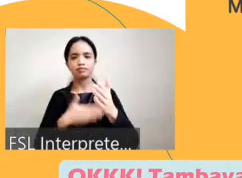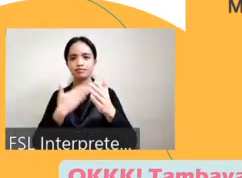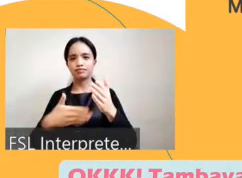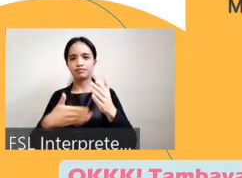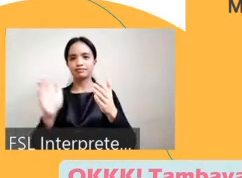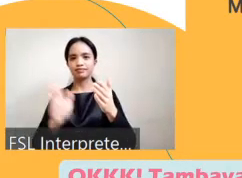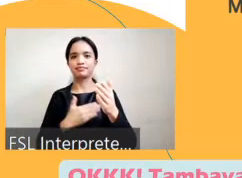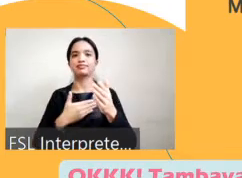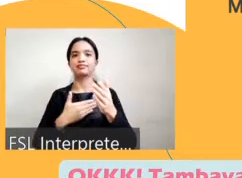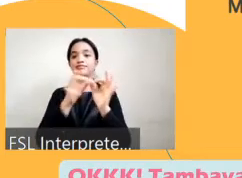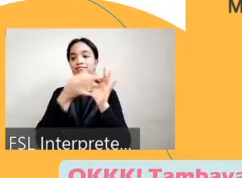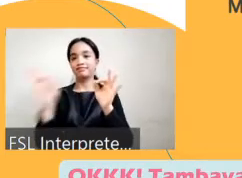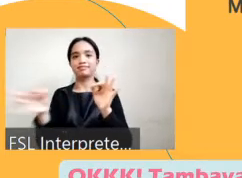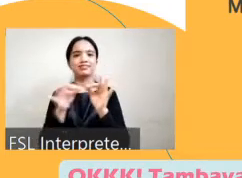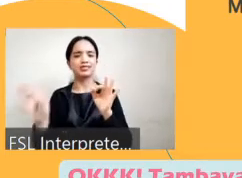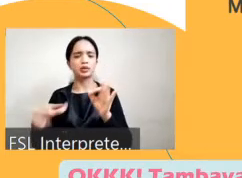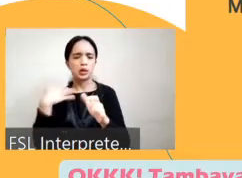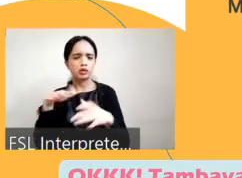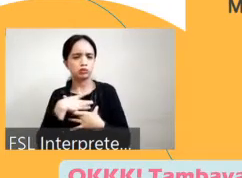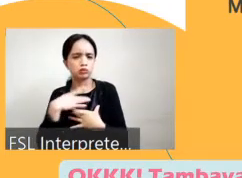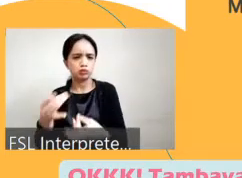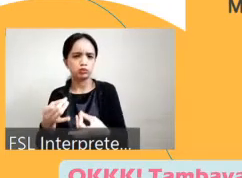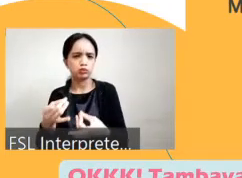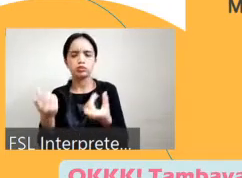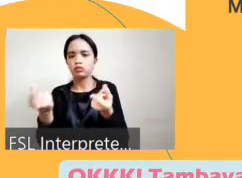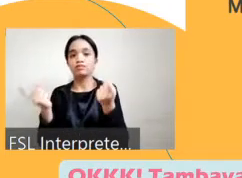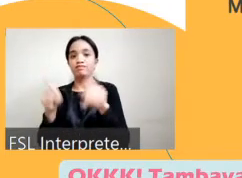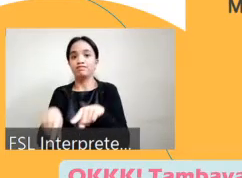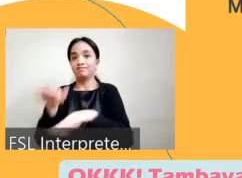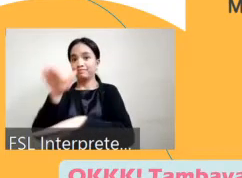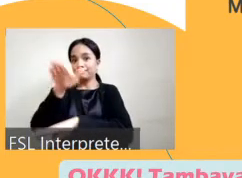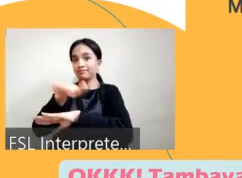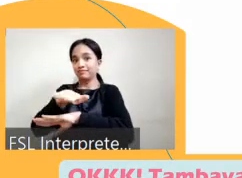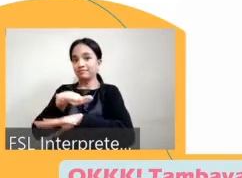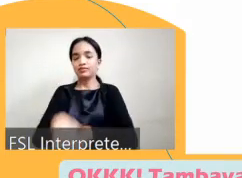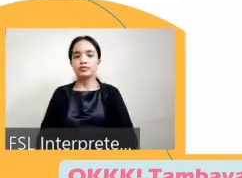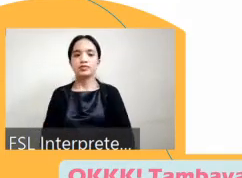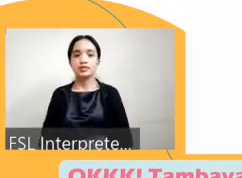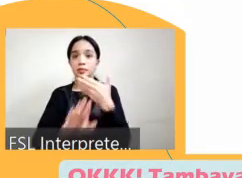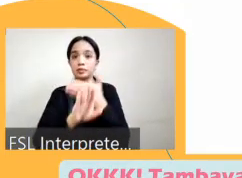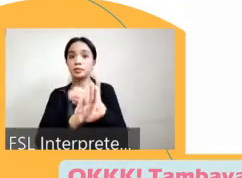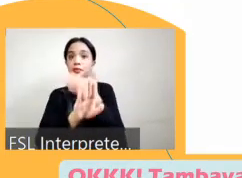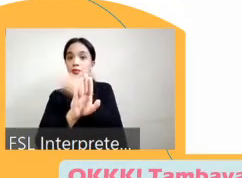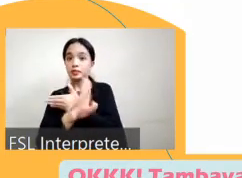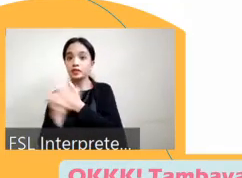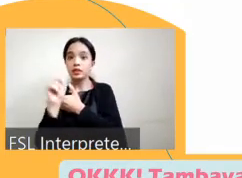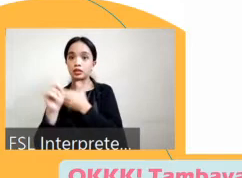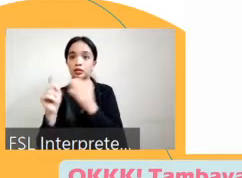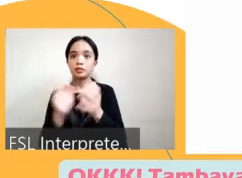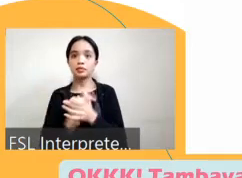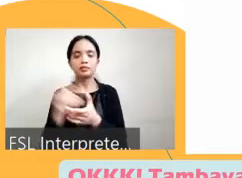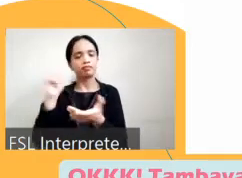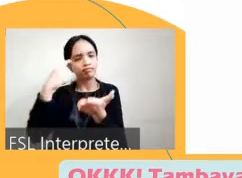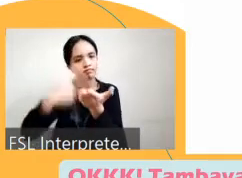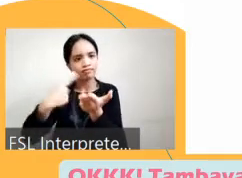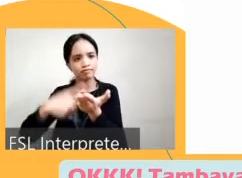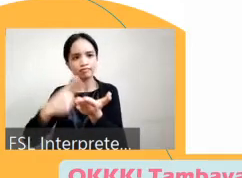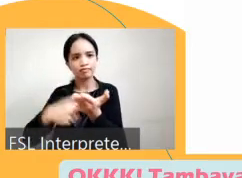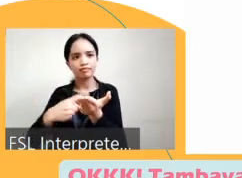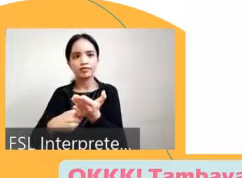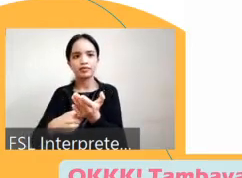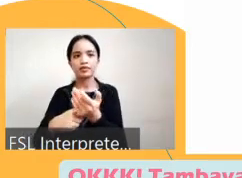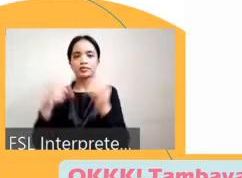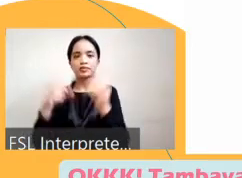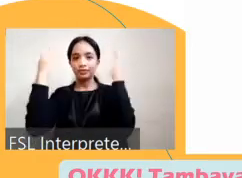lyrics. Interesting ang mangyayari ngayong hapon, kaya bago tayo pumunta sa meat of the discussion, bigyang pugay